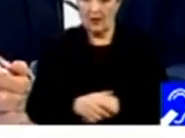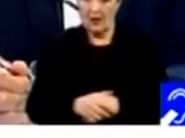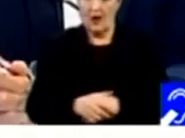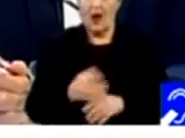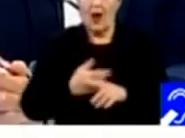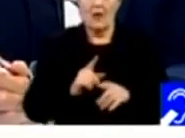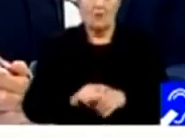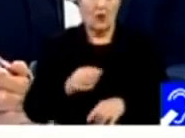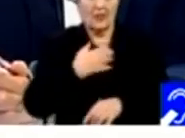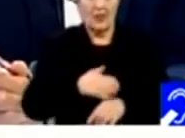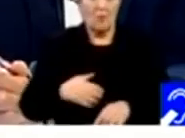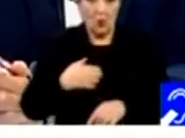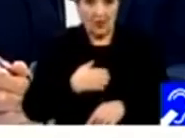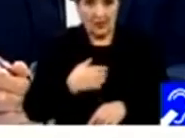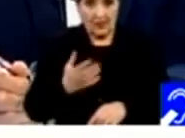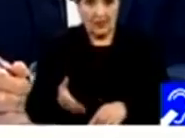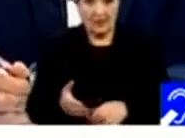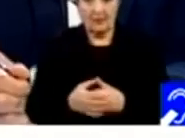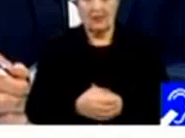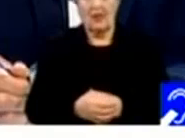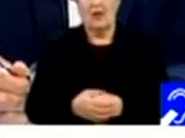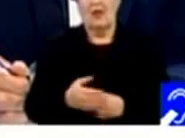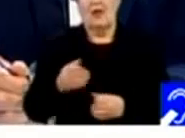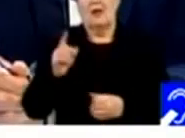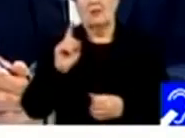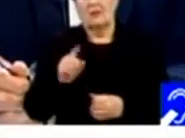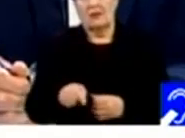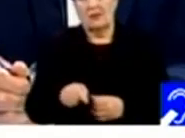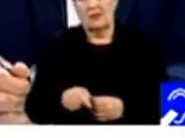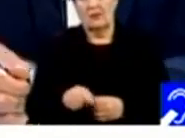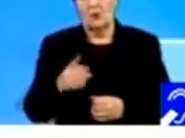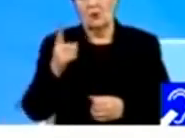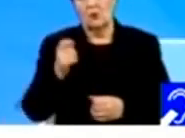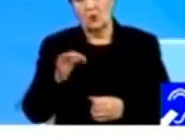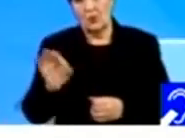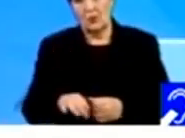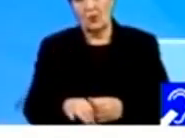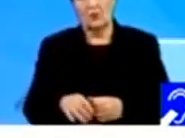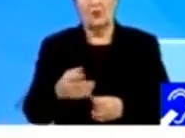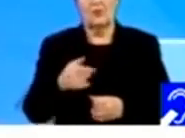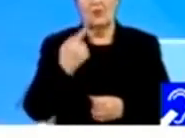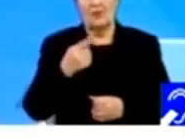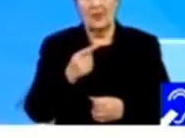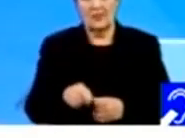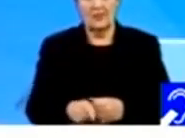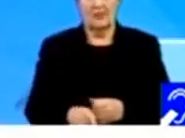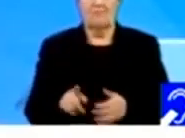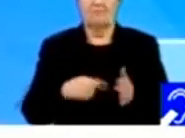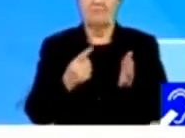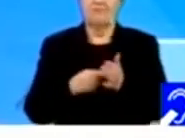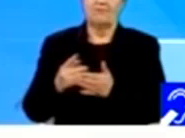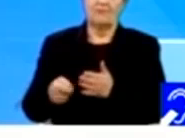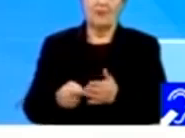Nu, dar asta e foarte important, pentru că avem depășiri pe 300%, pe 100%, pe 66% în fiecare sector.